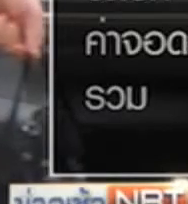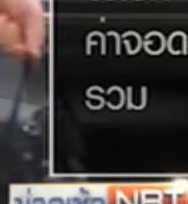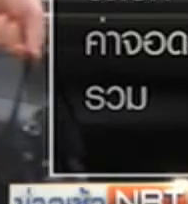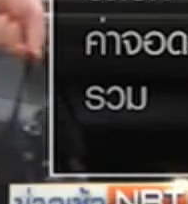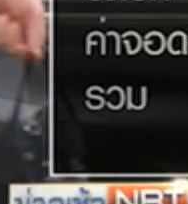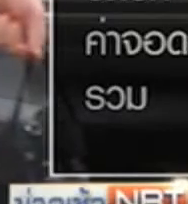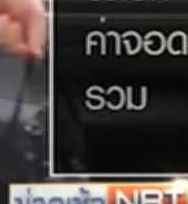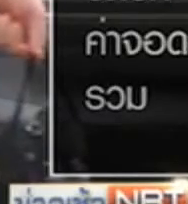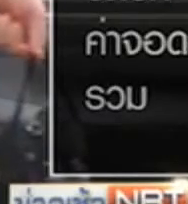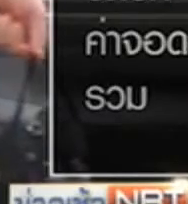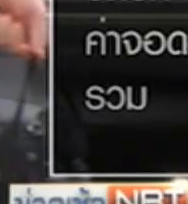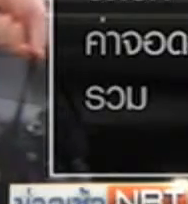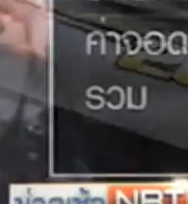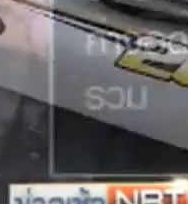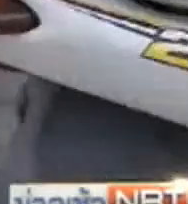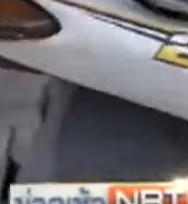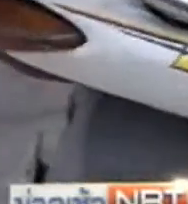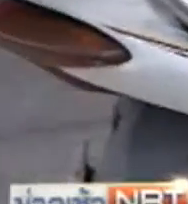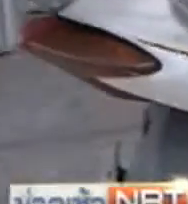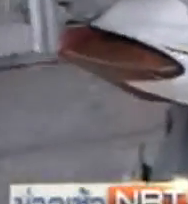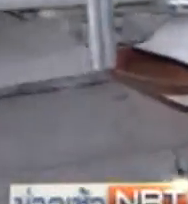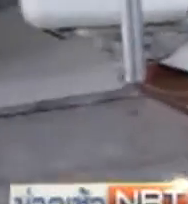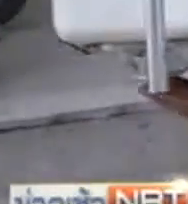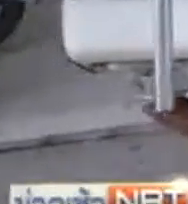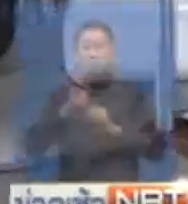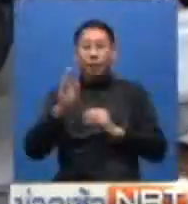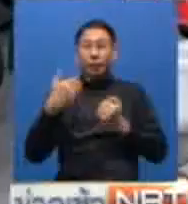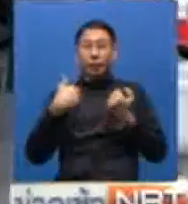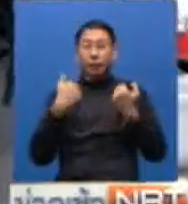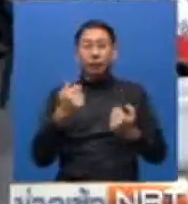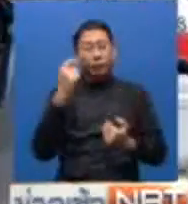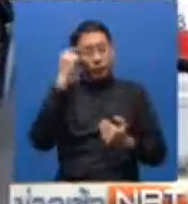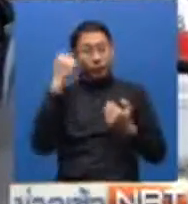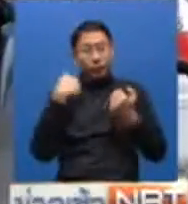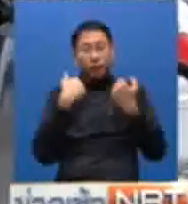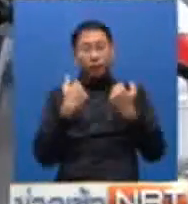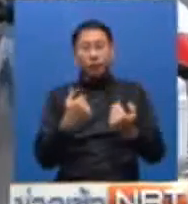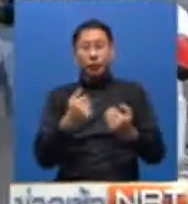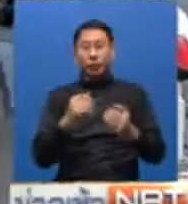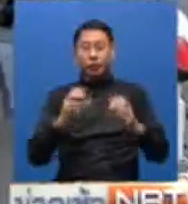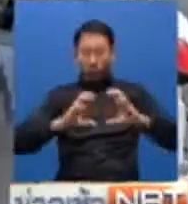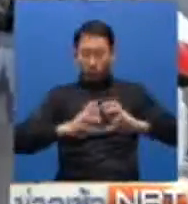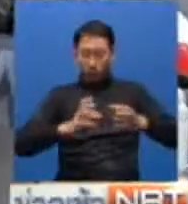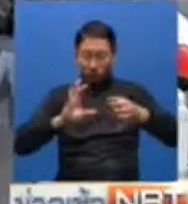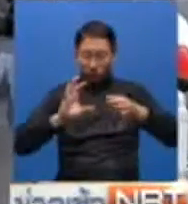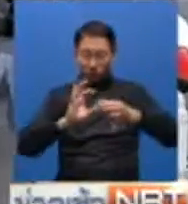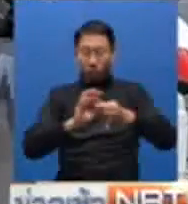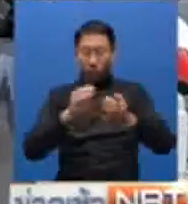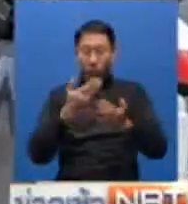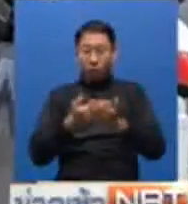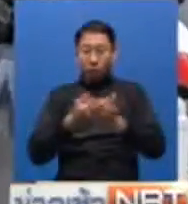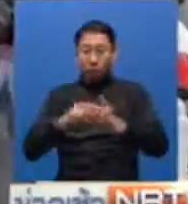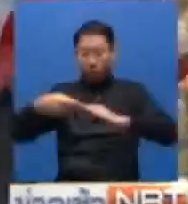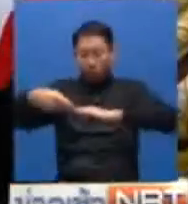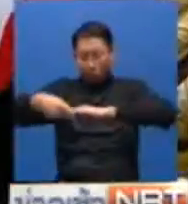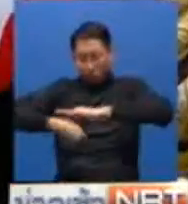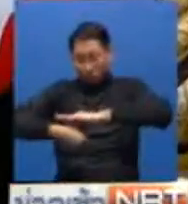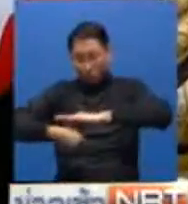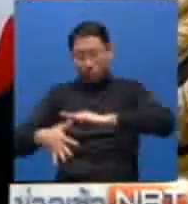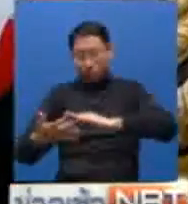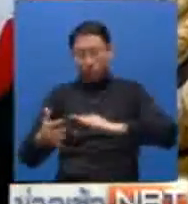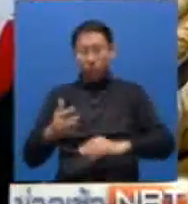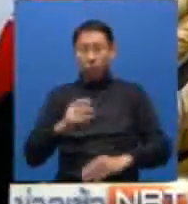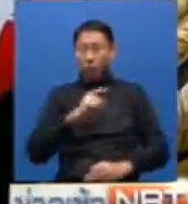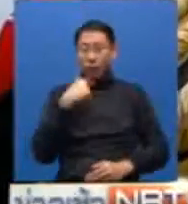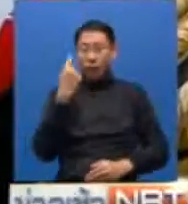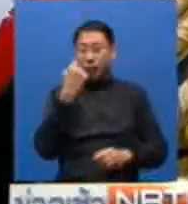วมทั้งสิ้น 1,900 บาททั้งนี้ผู้ขับขี่สามารถมั่นใจได้ว่าจะไม่มีการล็อกล้อเพื่อหาผลประโยชน์ส่วนตัวเพราะหากตำรวจร